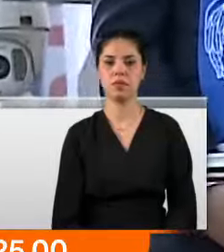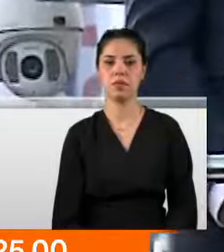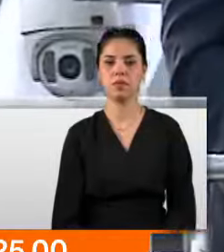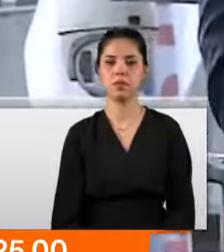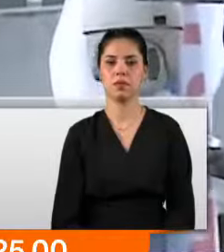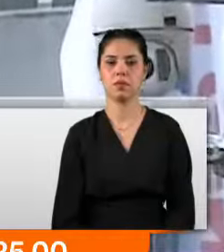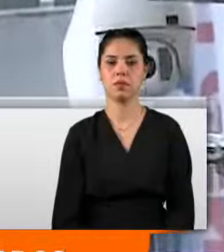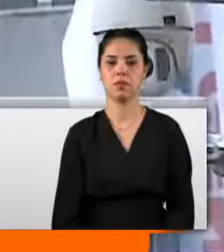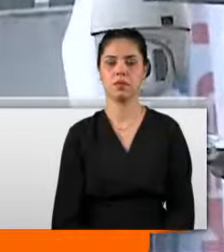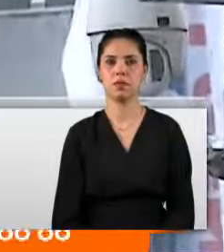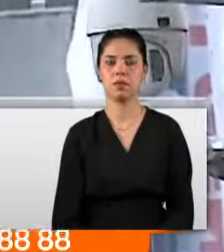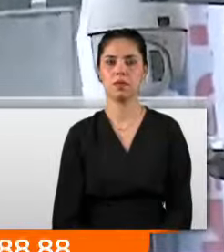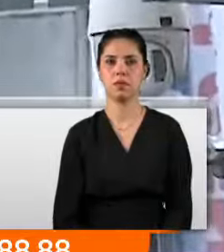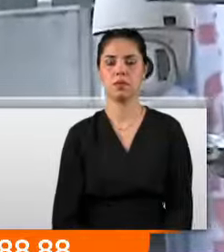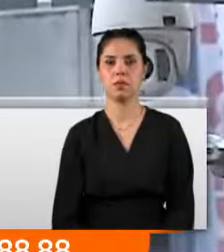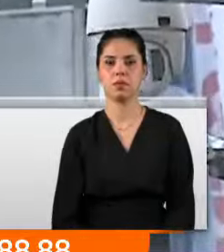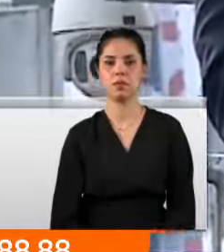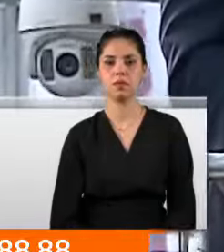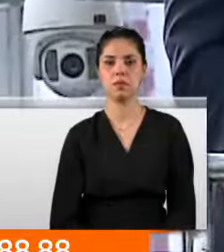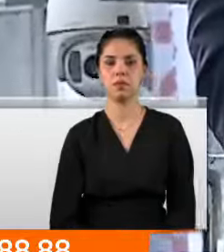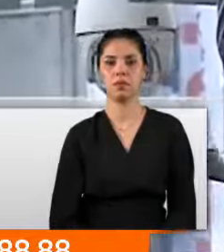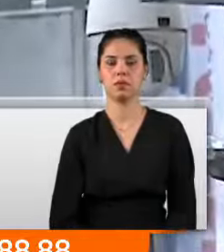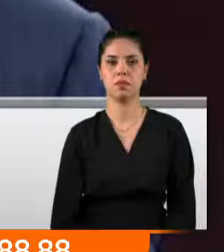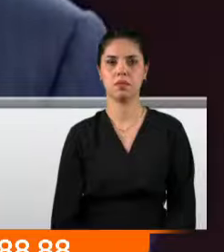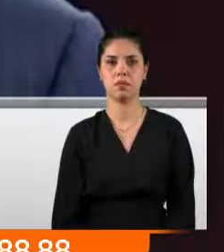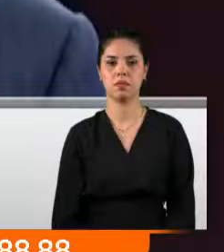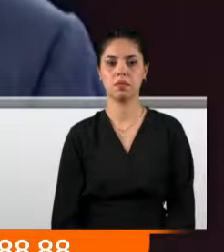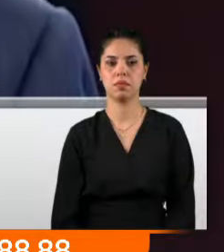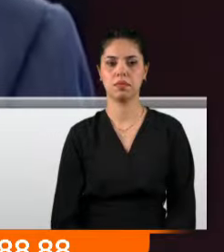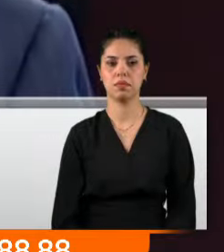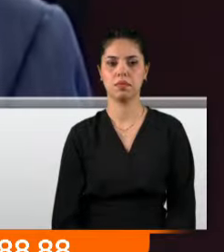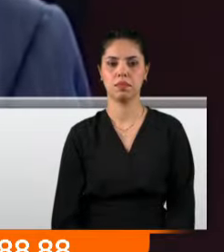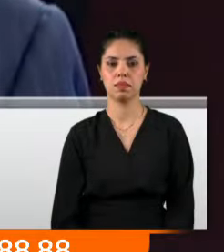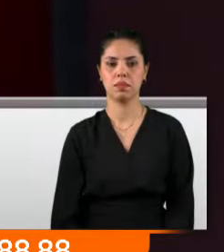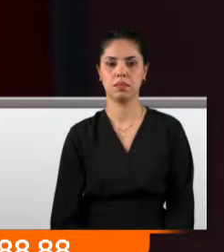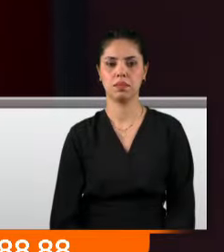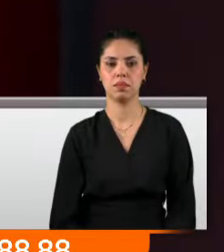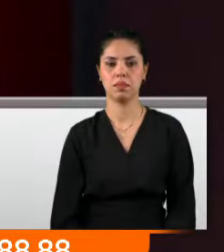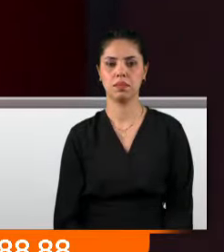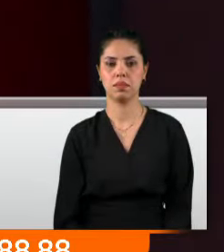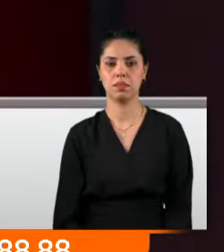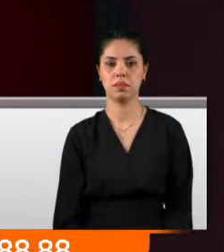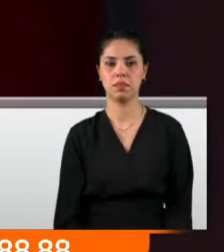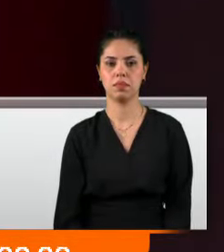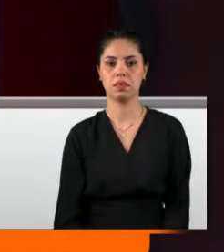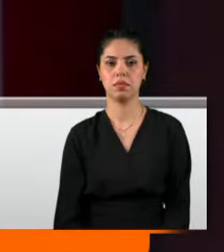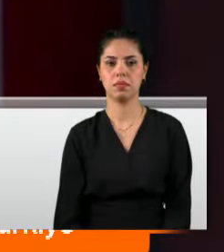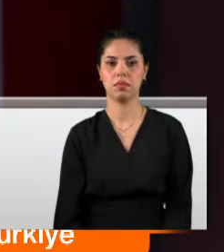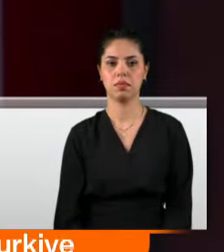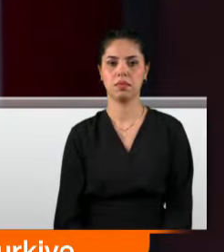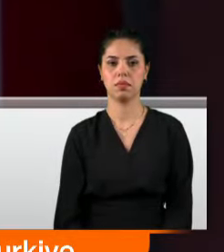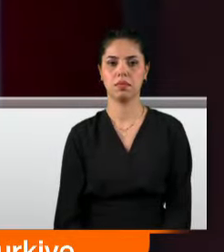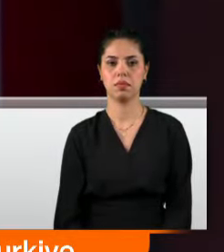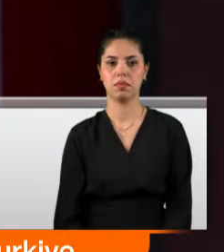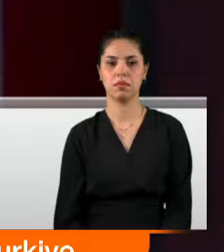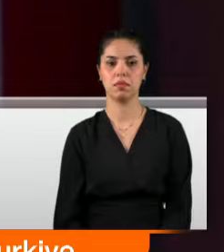yarın açıklamanı yaparsın, çekilirsin. Sahibi mi zannediyorsun yani? Kim, hangi makamın sahibi? Böyle bir şey